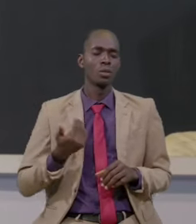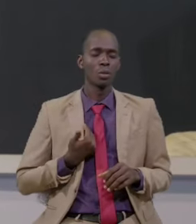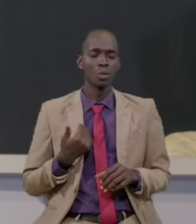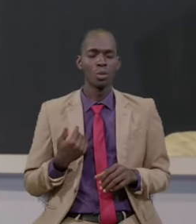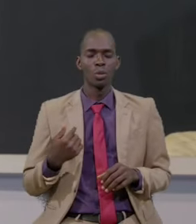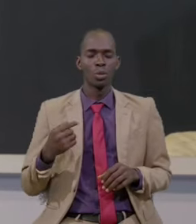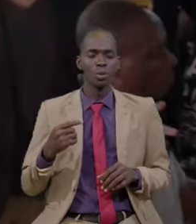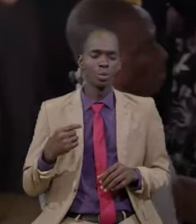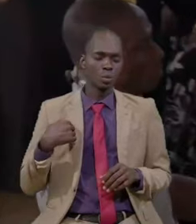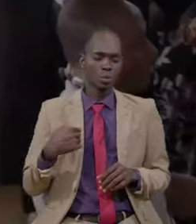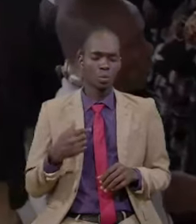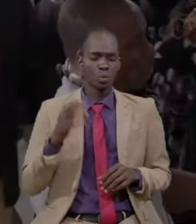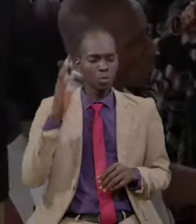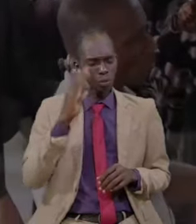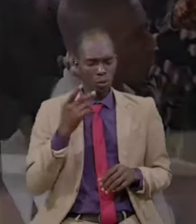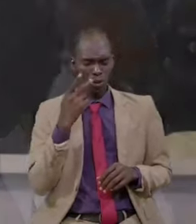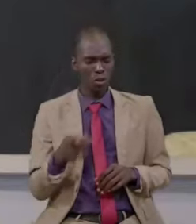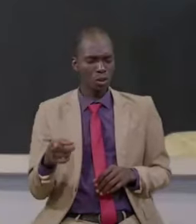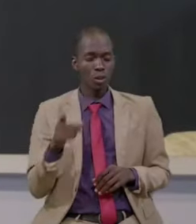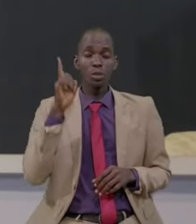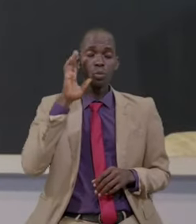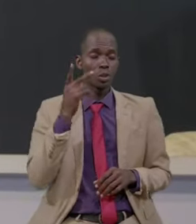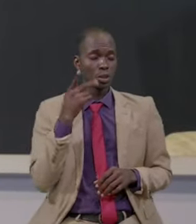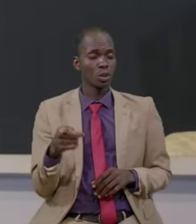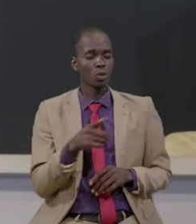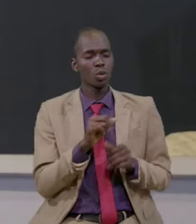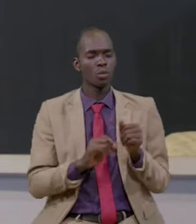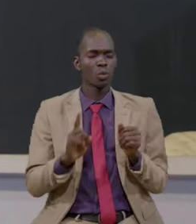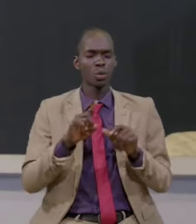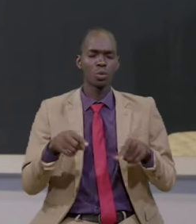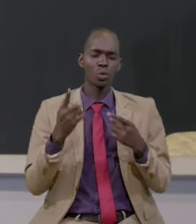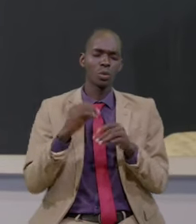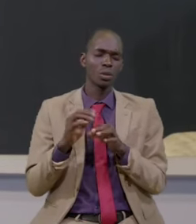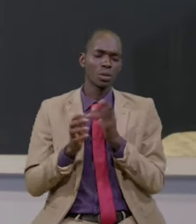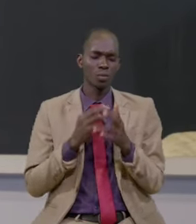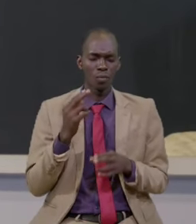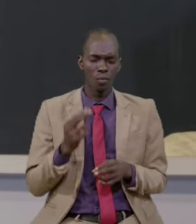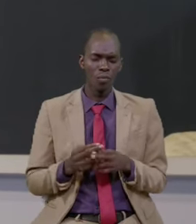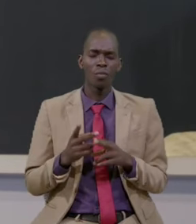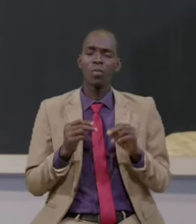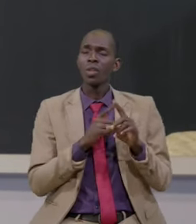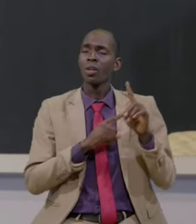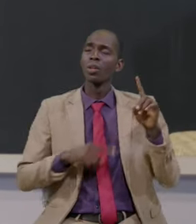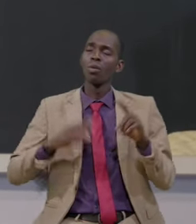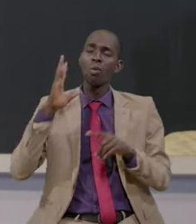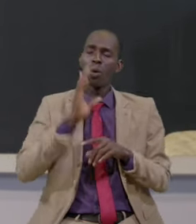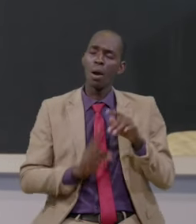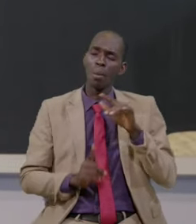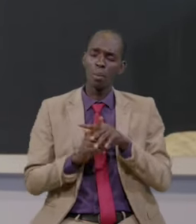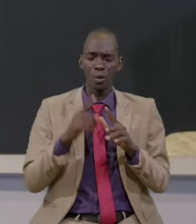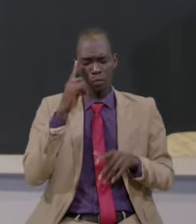Et il te rencontrera partout où tu iras. Il va se manifester. Il va manifester sa